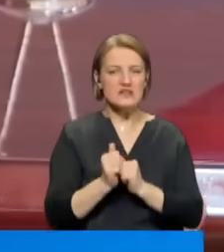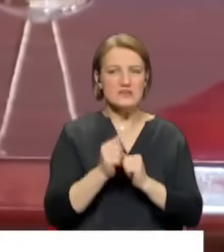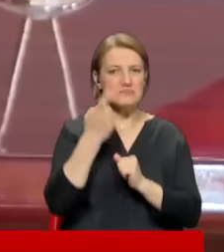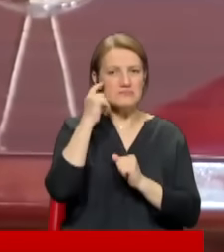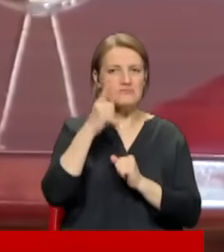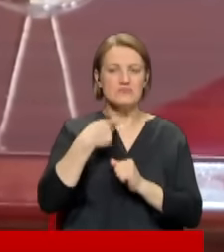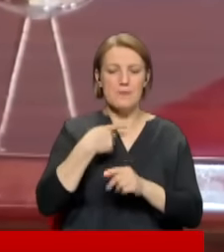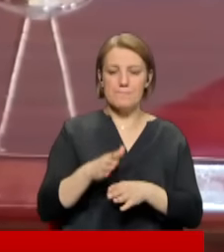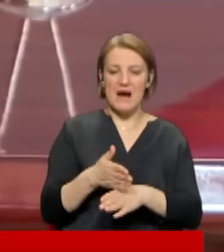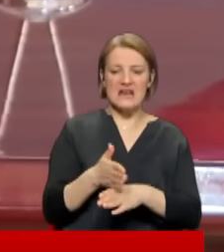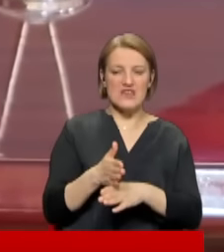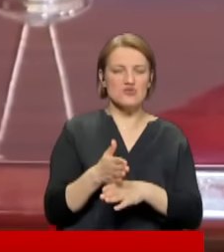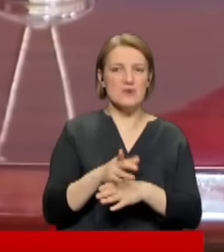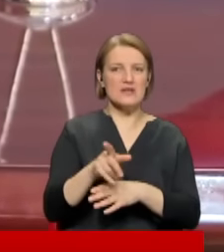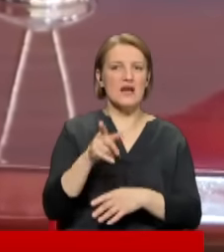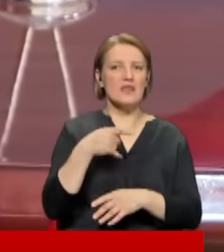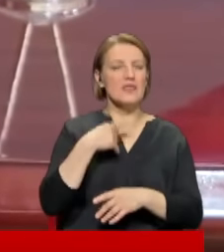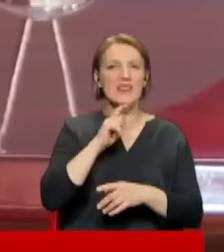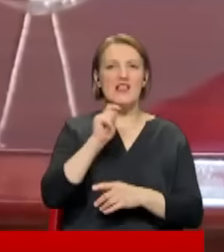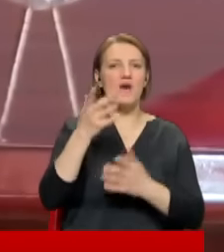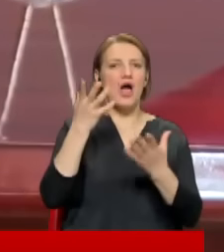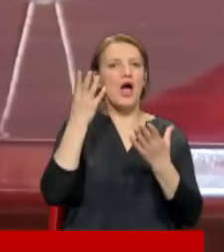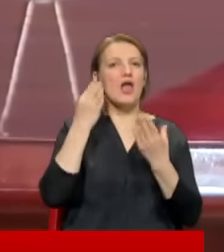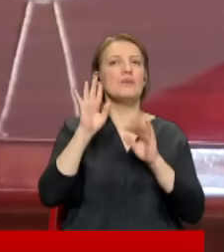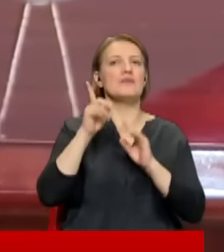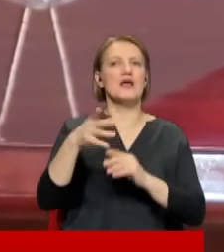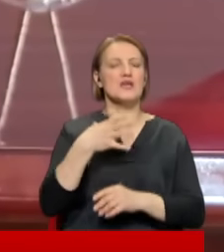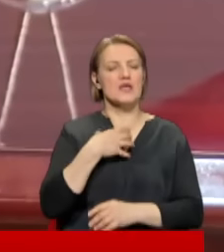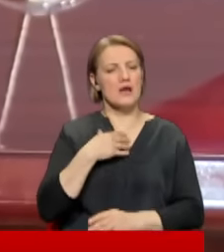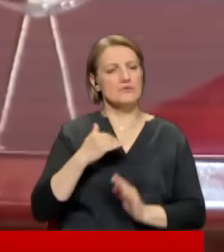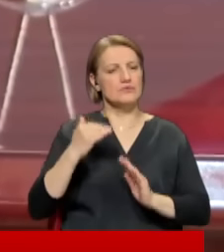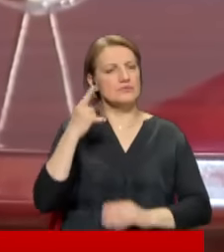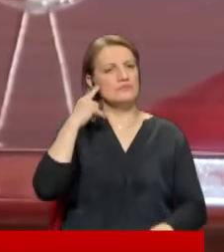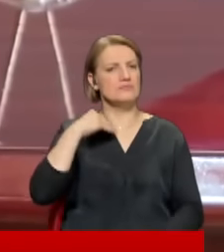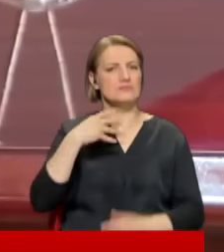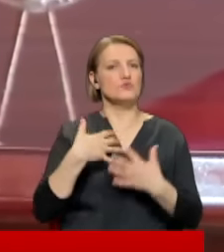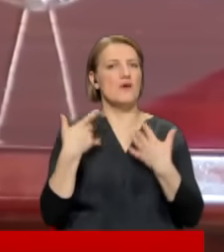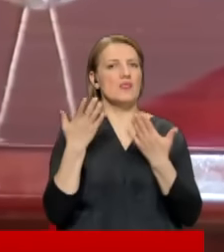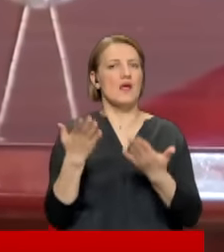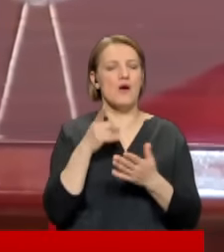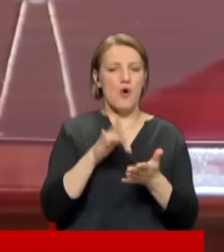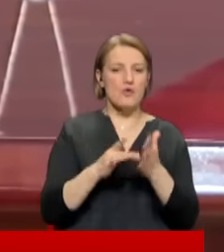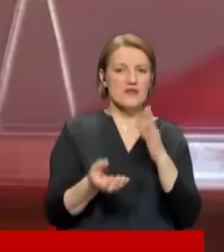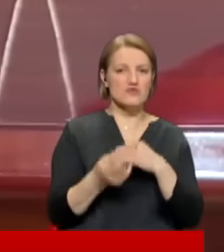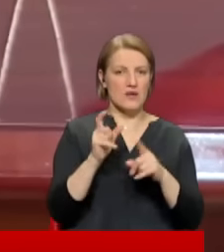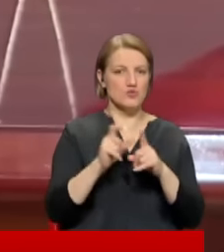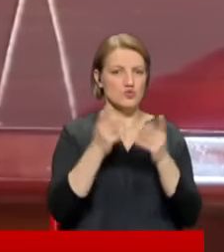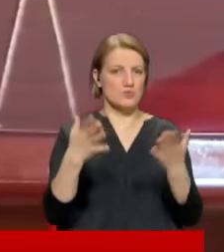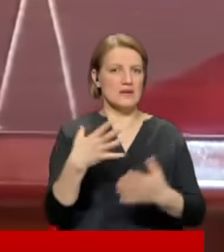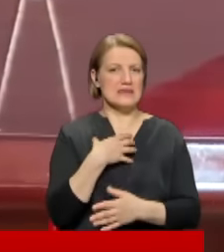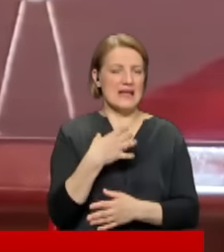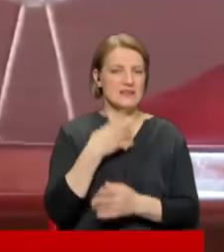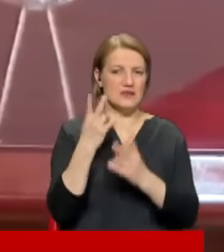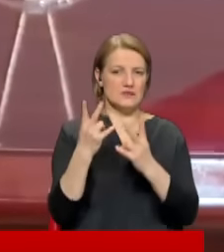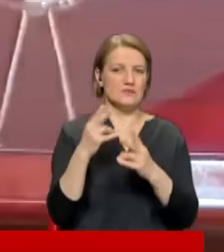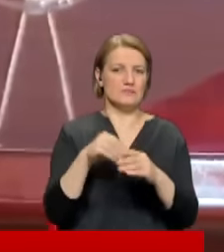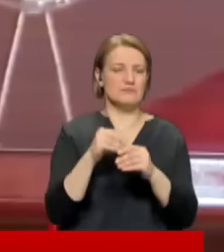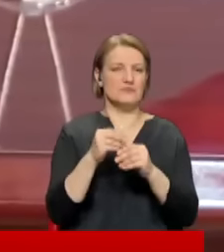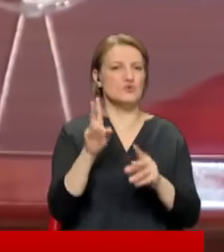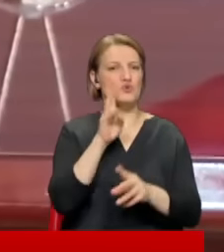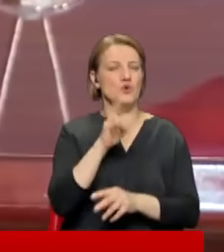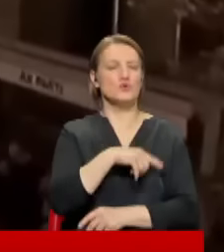paylaşma teklifimizi algılayamadılar. Çoğunluklarına güvendiler ama bugün orada ortaya çıkan durum kendileri açısından son